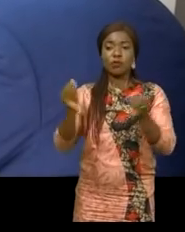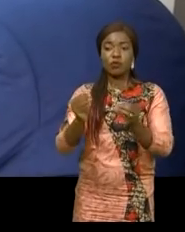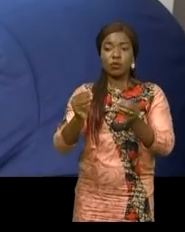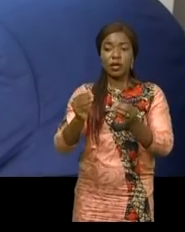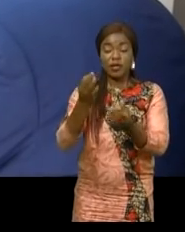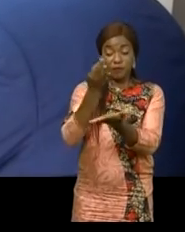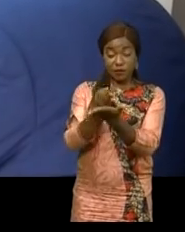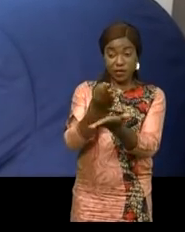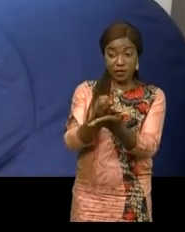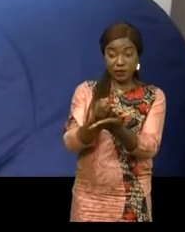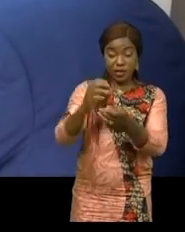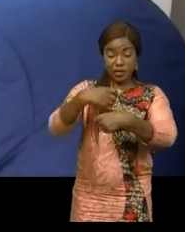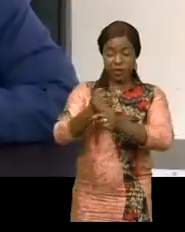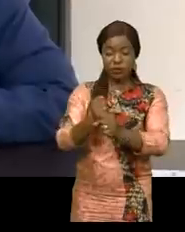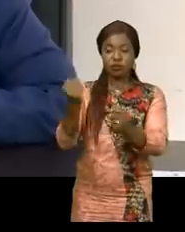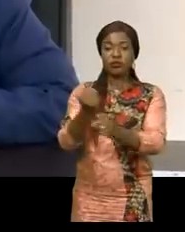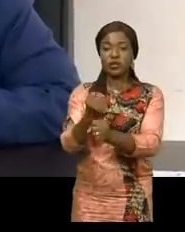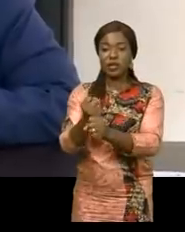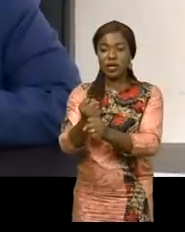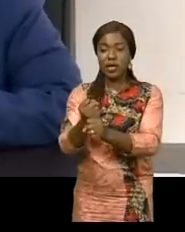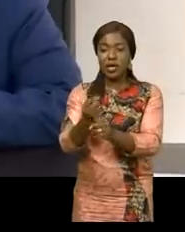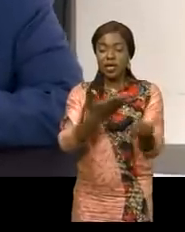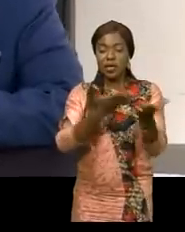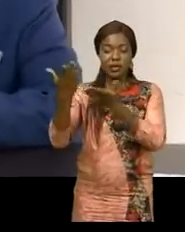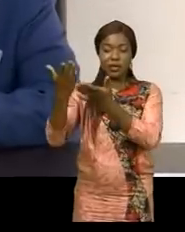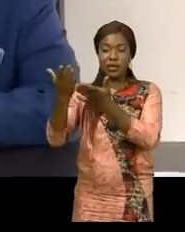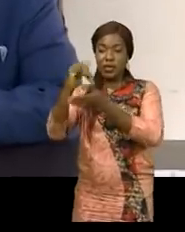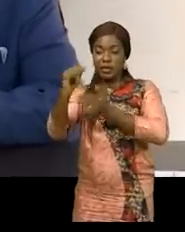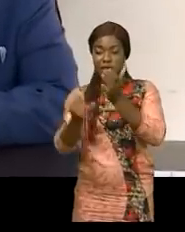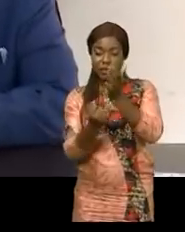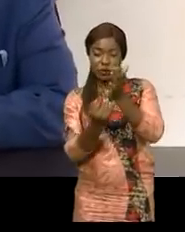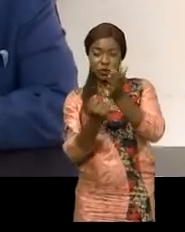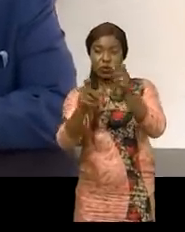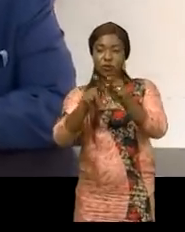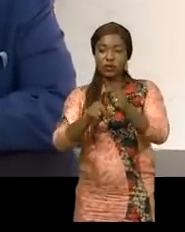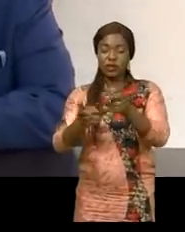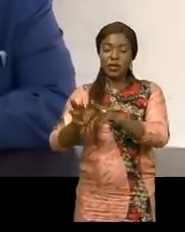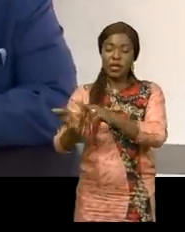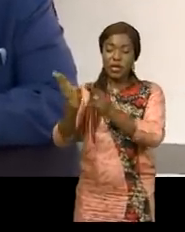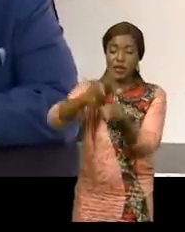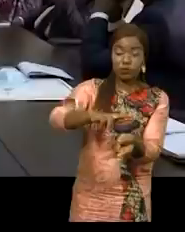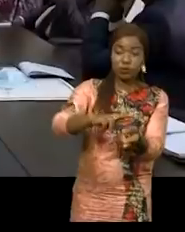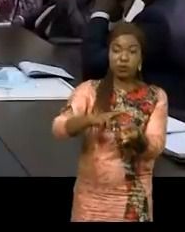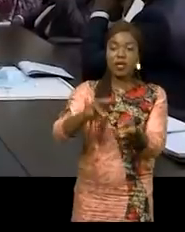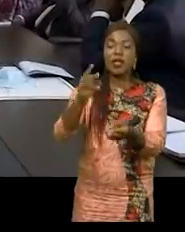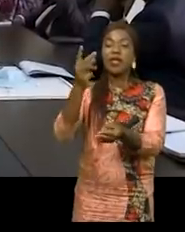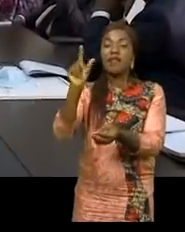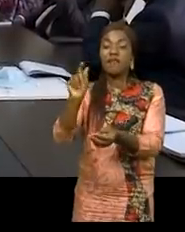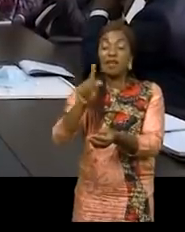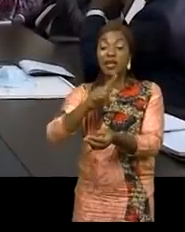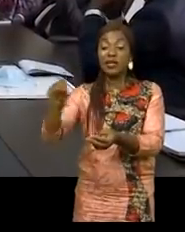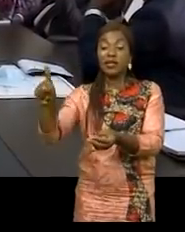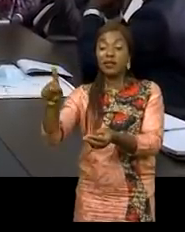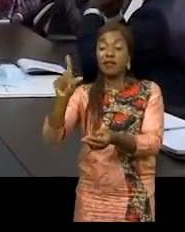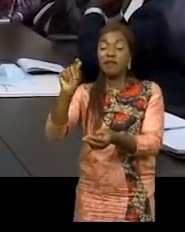préfinancement la création d'emplois le transfert de technologie le délai de remboursement étant de 15 à 20 ans ainsi que la remise des ouvrages